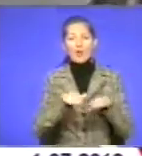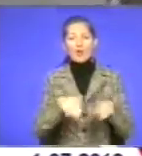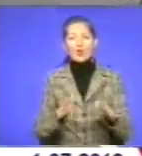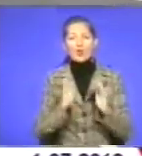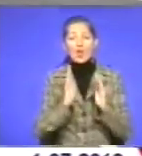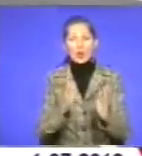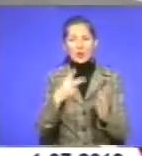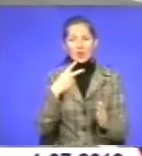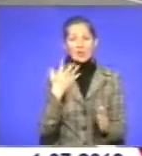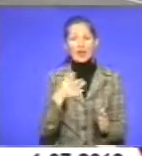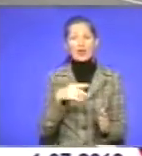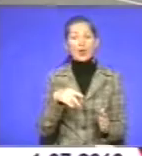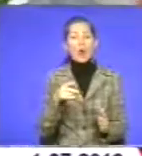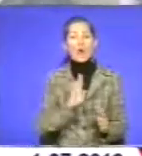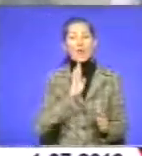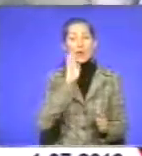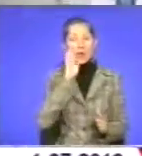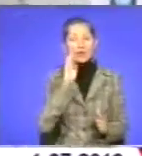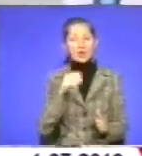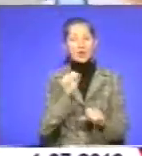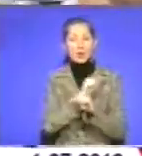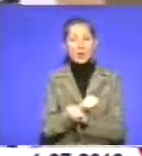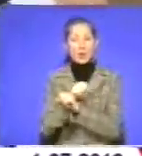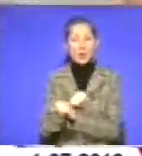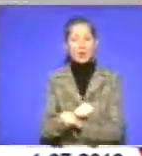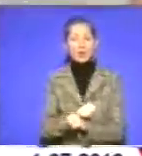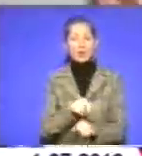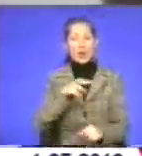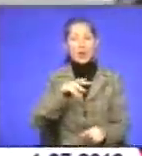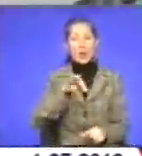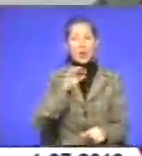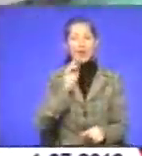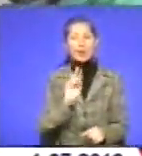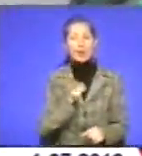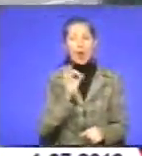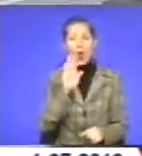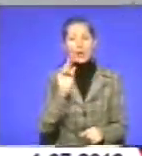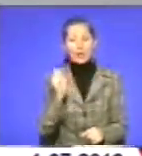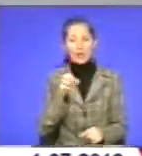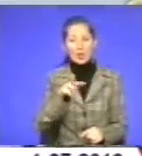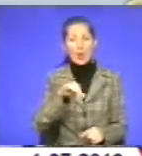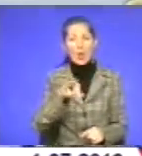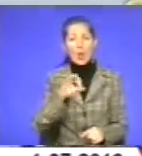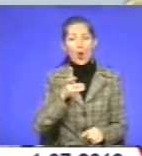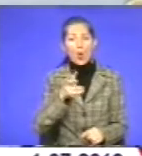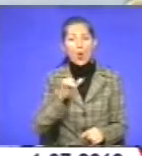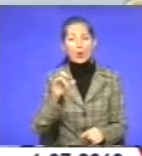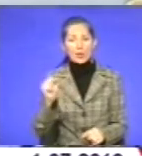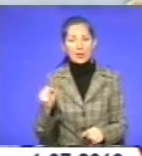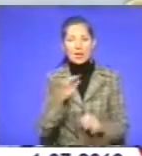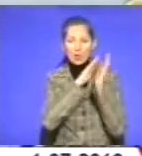вранці. Зупинятимуться паломники у Мишковичах та Микулинцях Тернопільського району, ночуватимуть у Струсові та